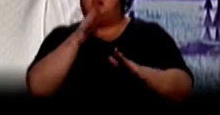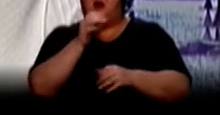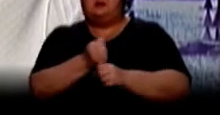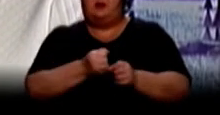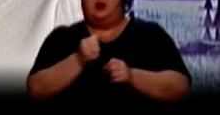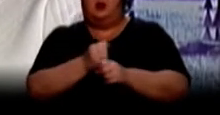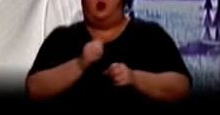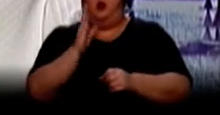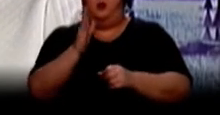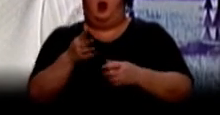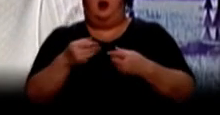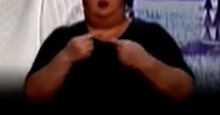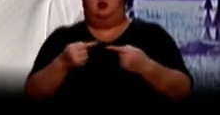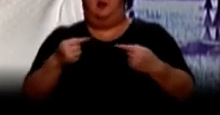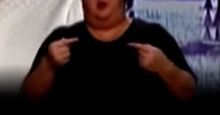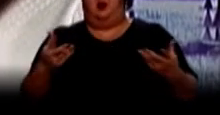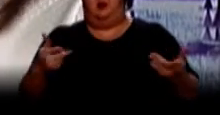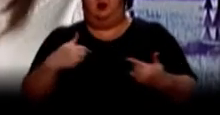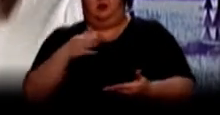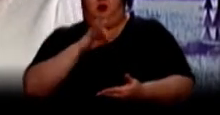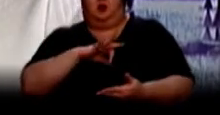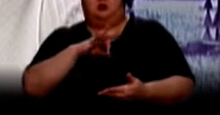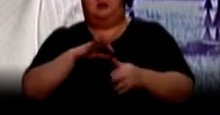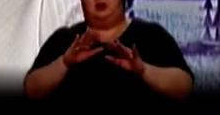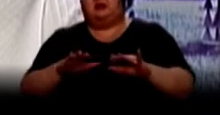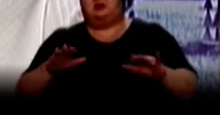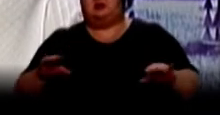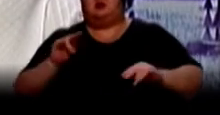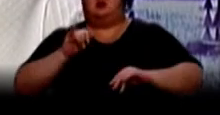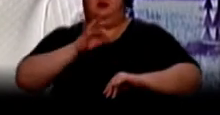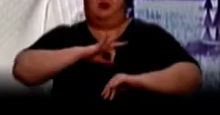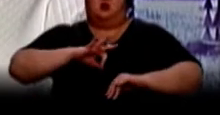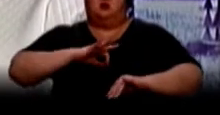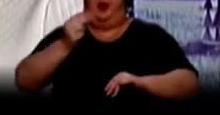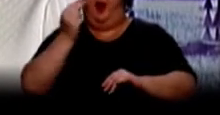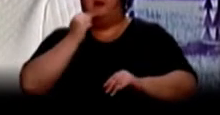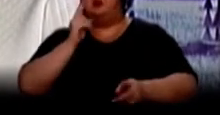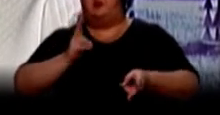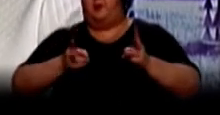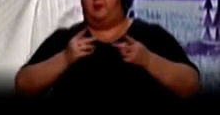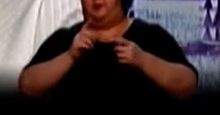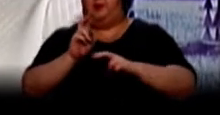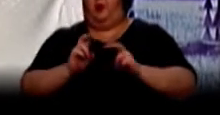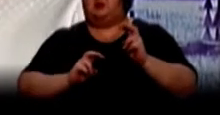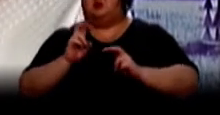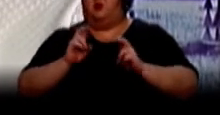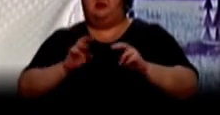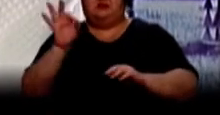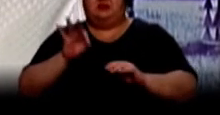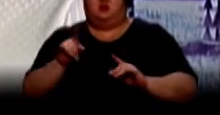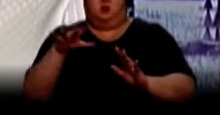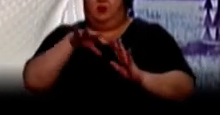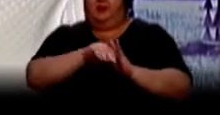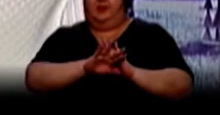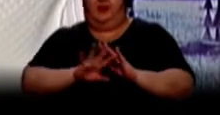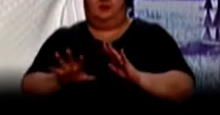у товари, якими там користуватимуться діти, чи використовуватимуться в харчовій промисловості, тому його одразу не включають в